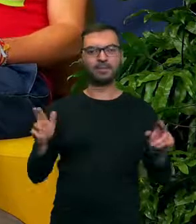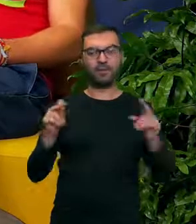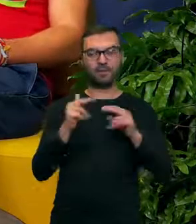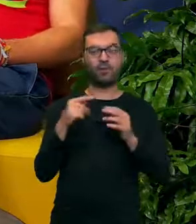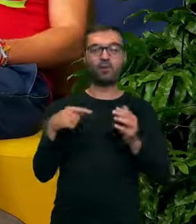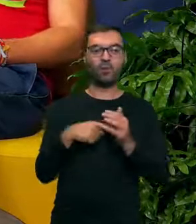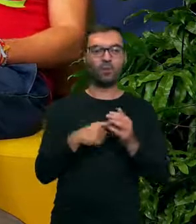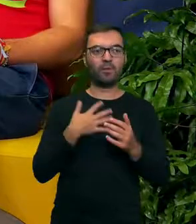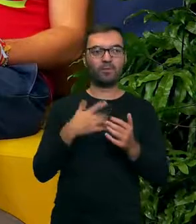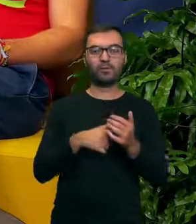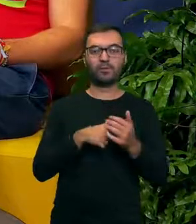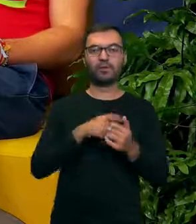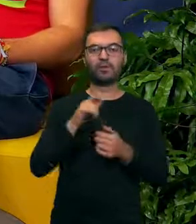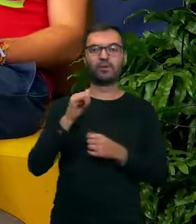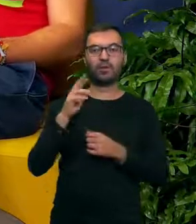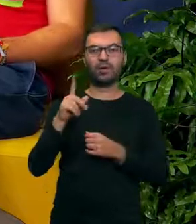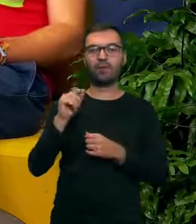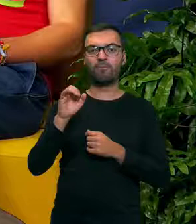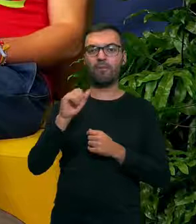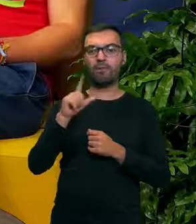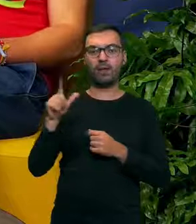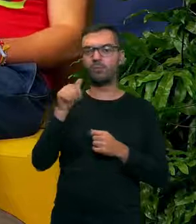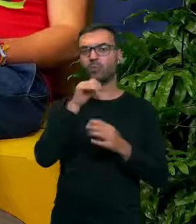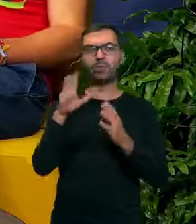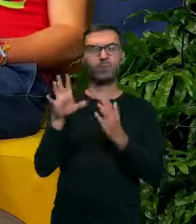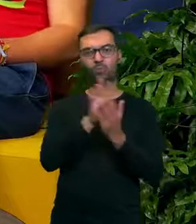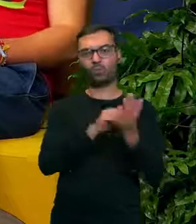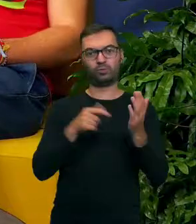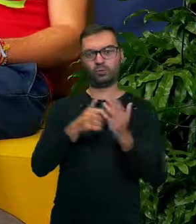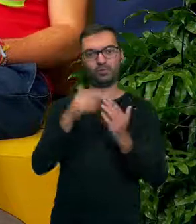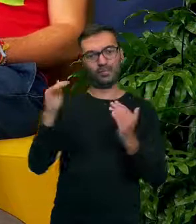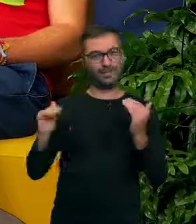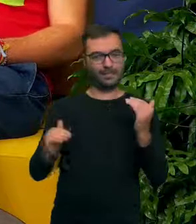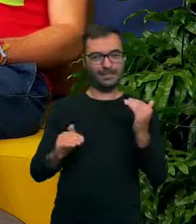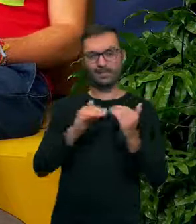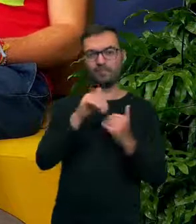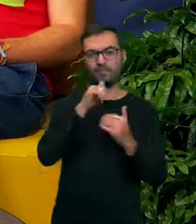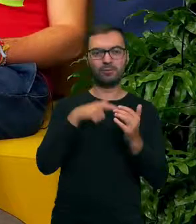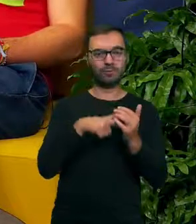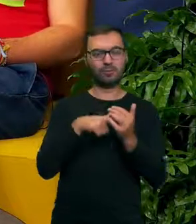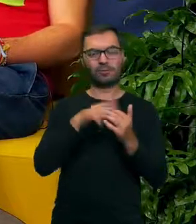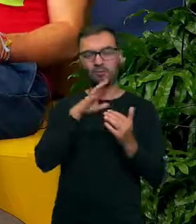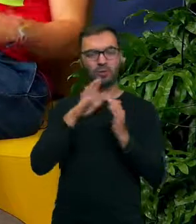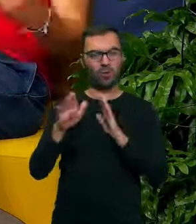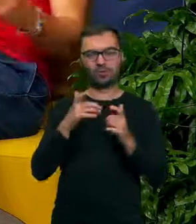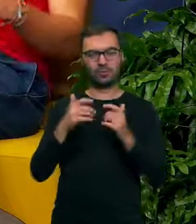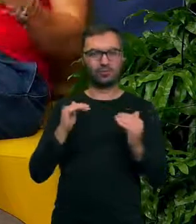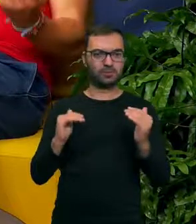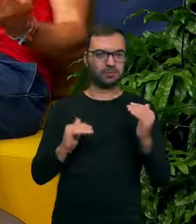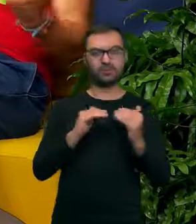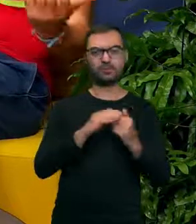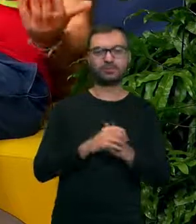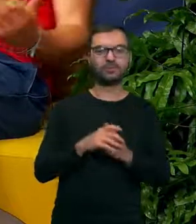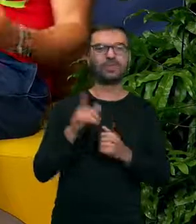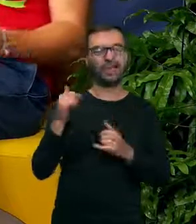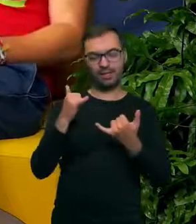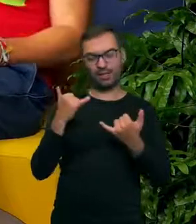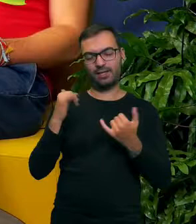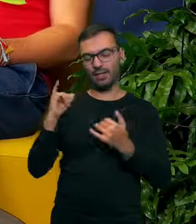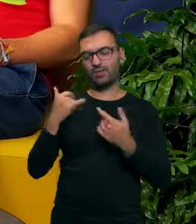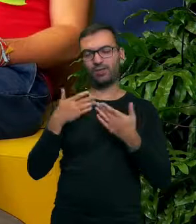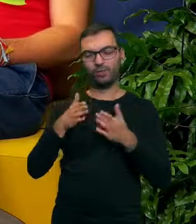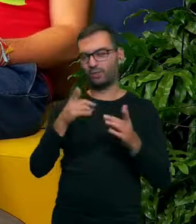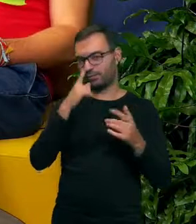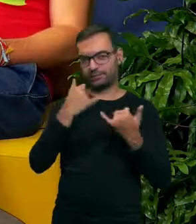to, do czego mam wrażenie, że Jurek Popiel dąży przez całą historię, żeby jakby to pójść podobną drogą. Oczywiście jakby jego droga jest zupełnie inna.